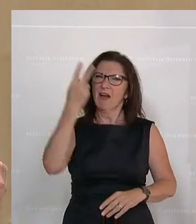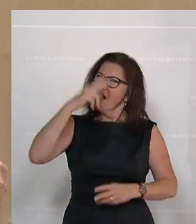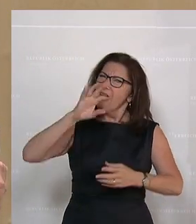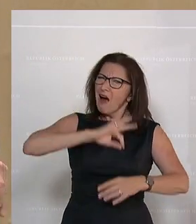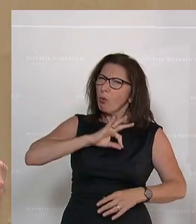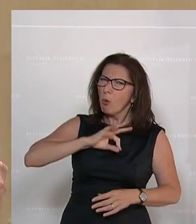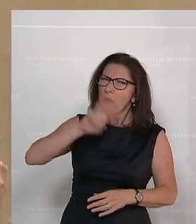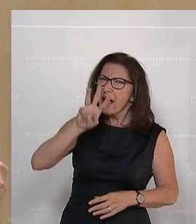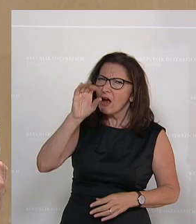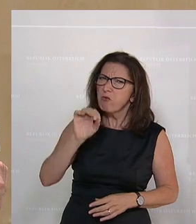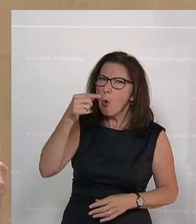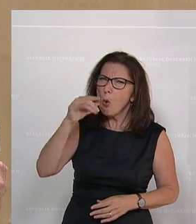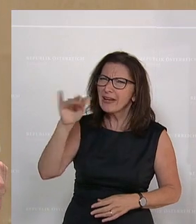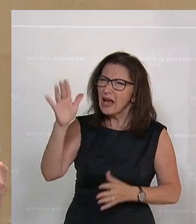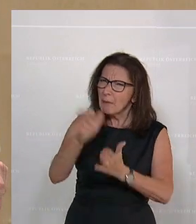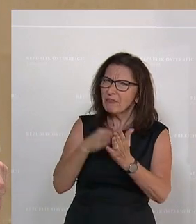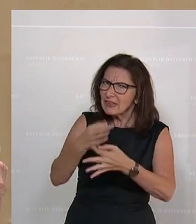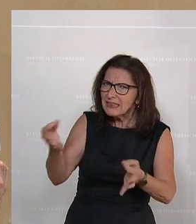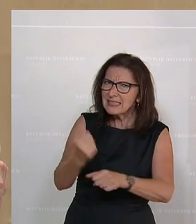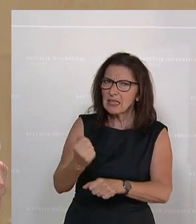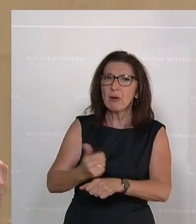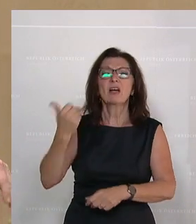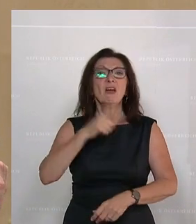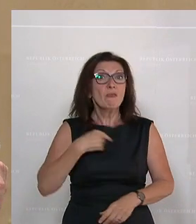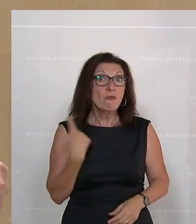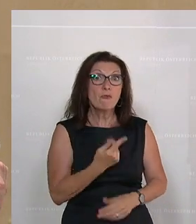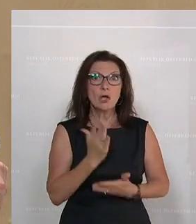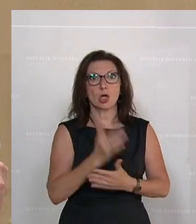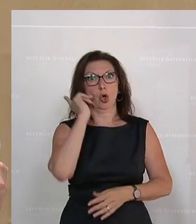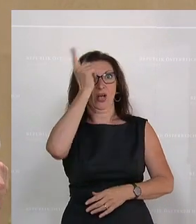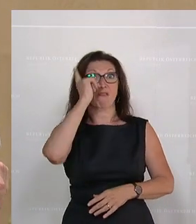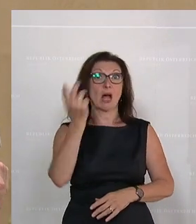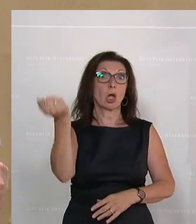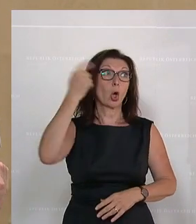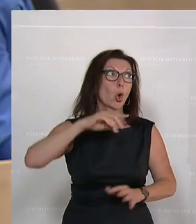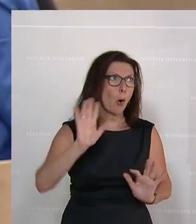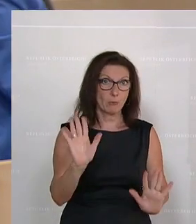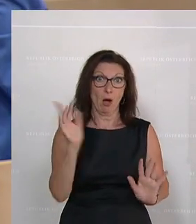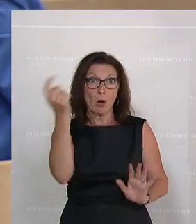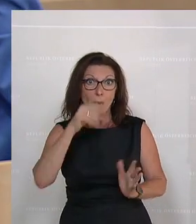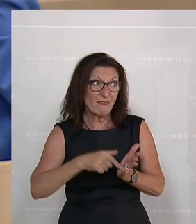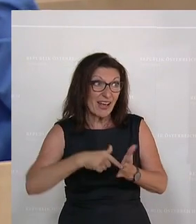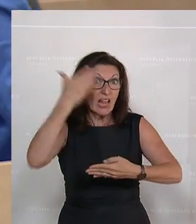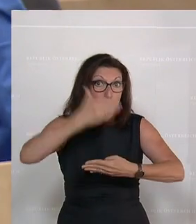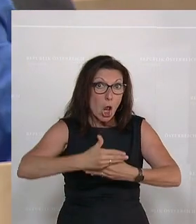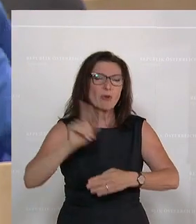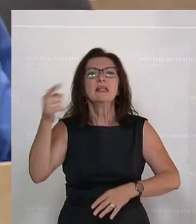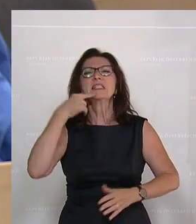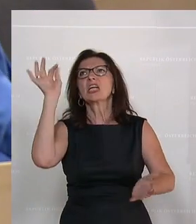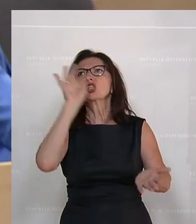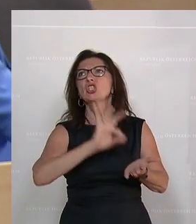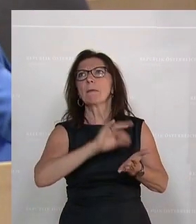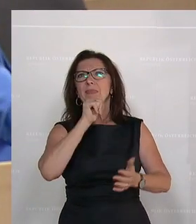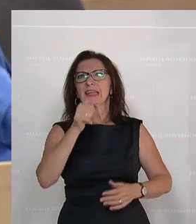als wir schon lange gewarnt haben dass du aufgrund der lok downs auch etwas auf uns zukommt das sagt das stimmt nicht da haben sie eine beobachtungskommission